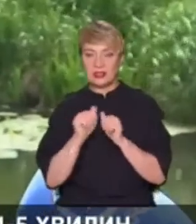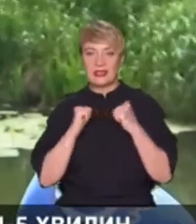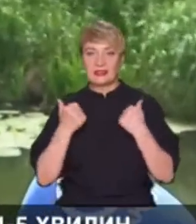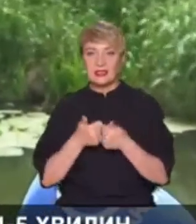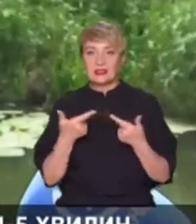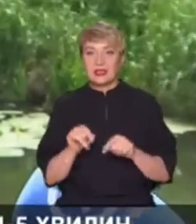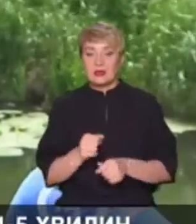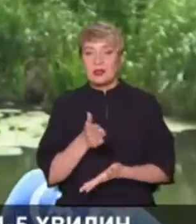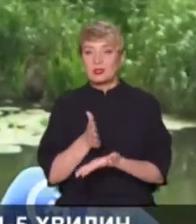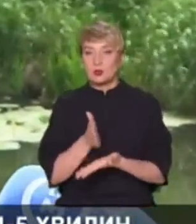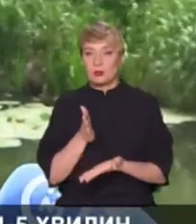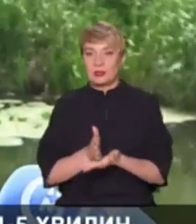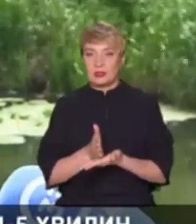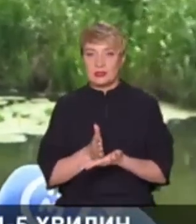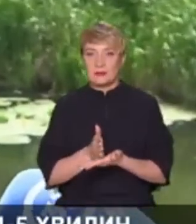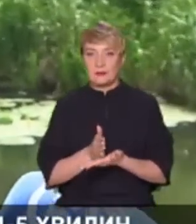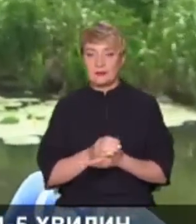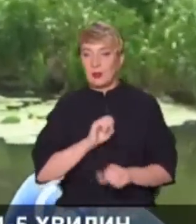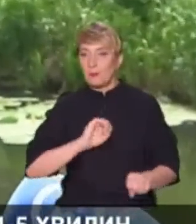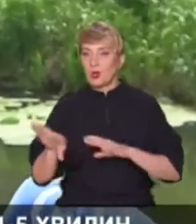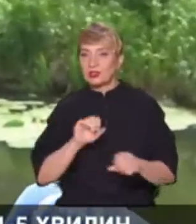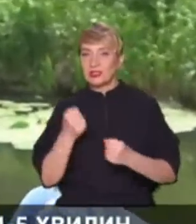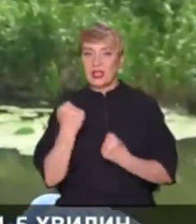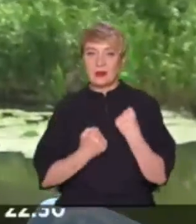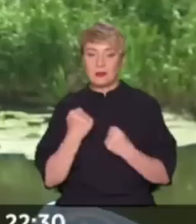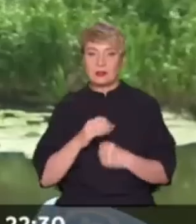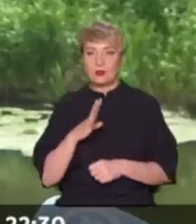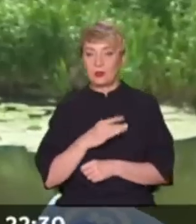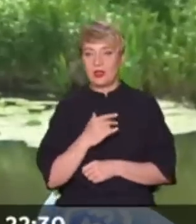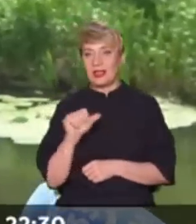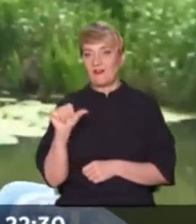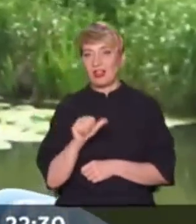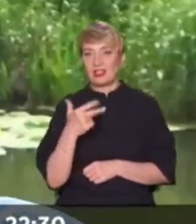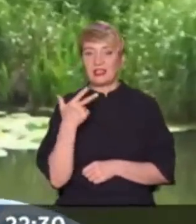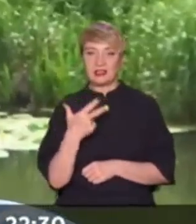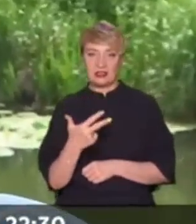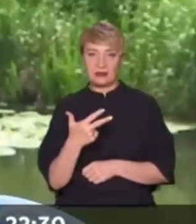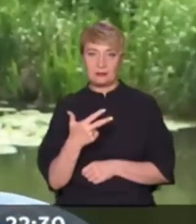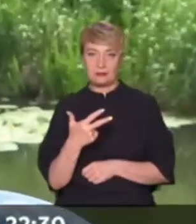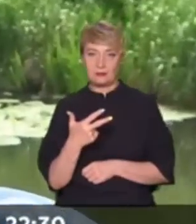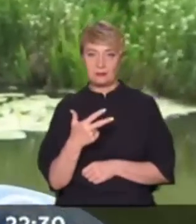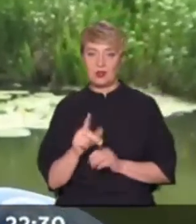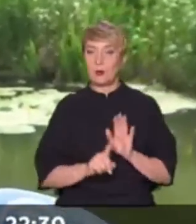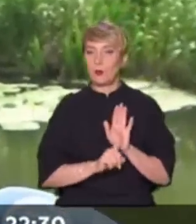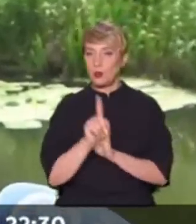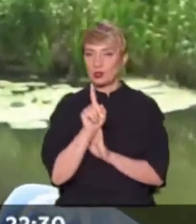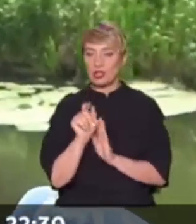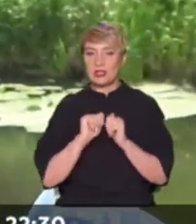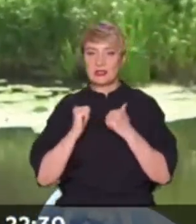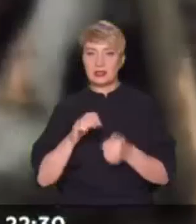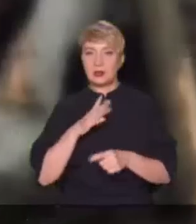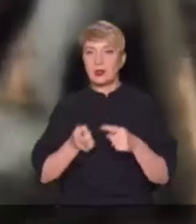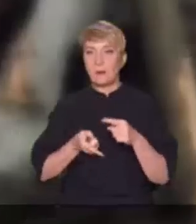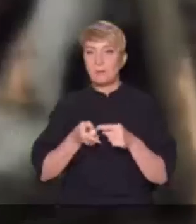де ми зупинилися. Ми розкидали свої машини, в нас було буквально там хвилини три. Влаштували їм засідку. Була підбита